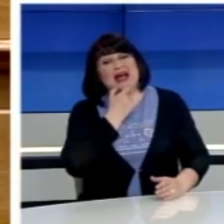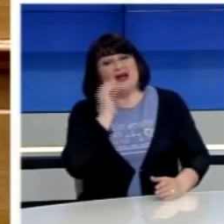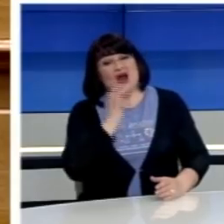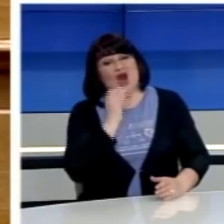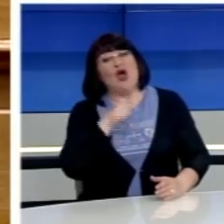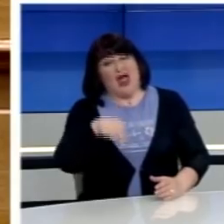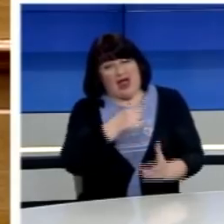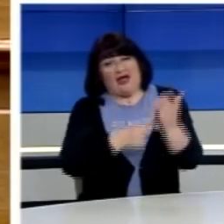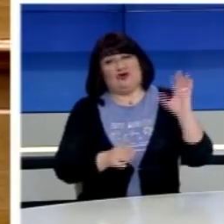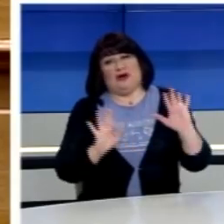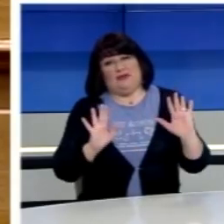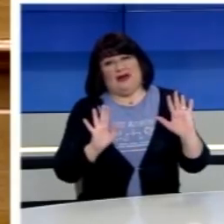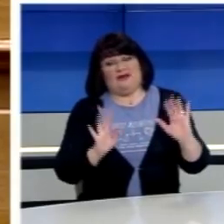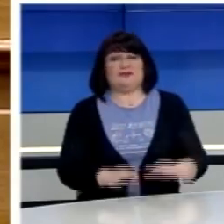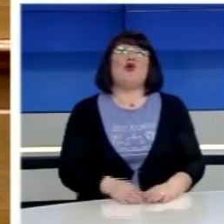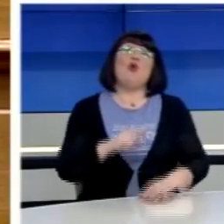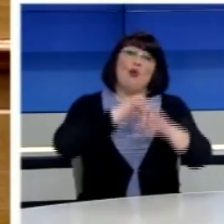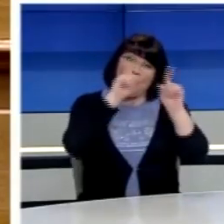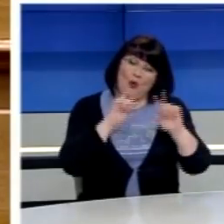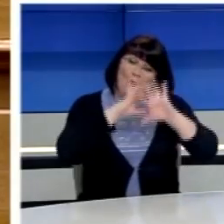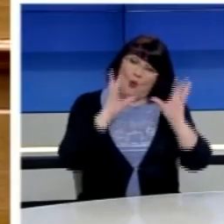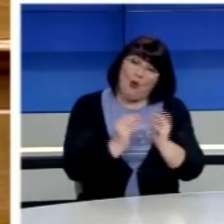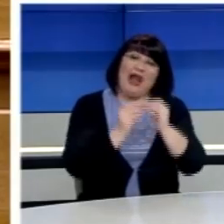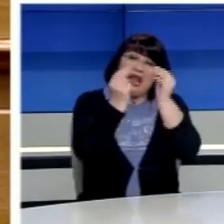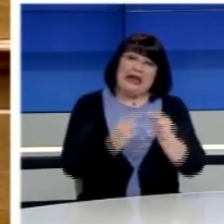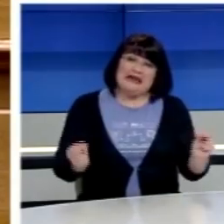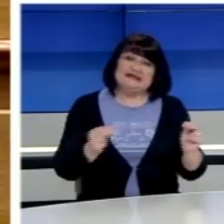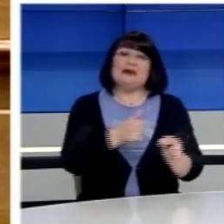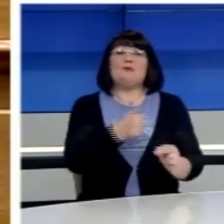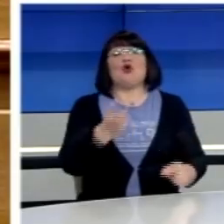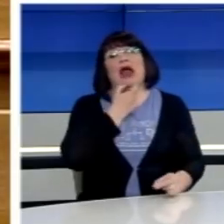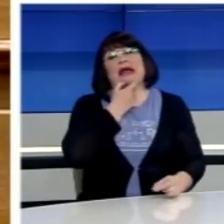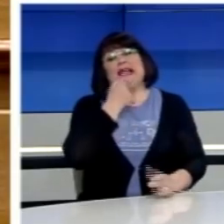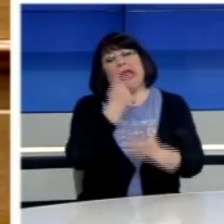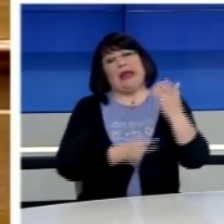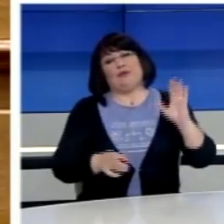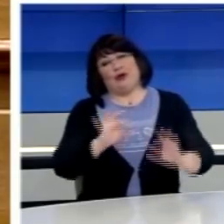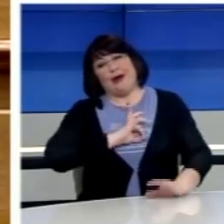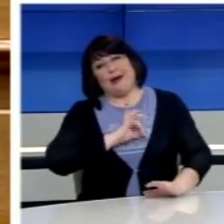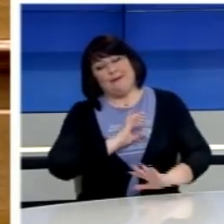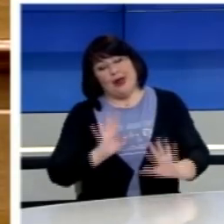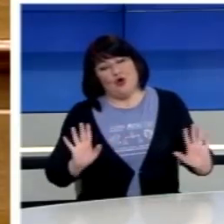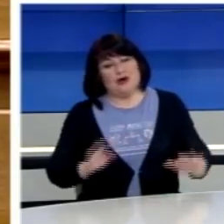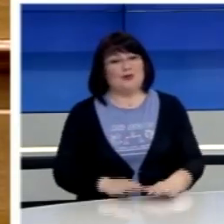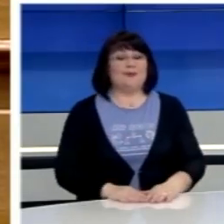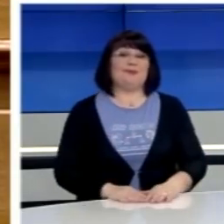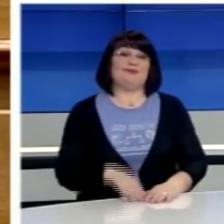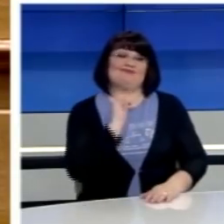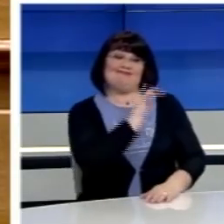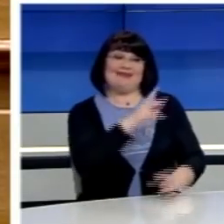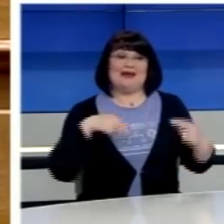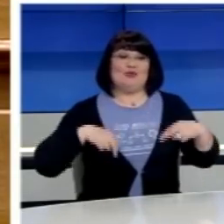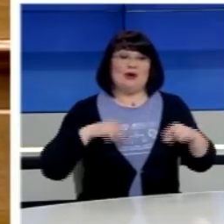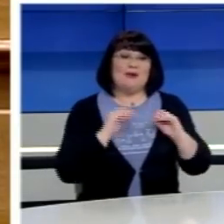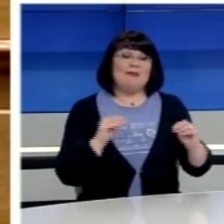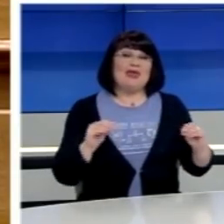είναι που μας λείπει τώρα. Και όλα τα άλλα τα έχουμε λυμένα. Άλλες είναι οι προτεραιότητες, κυρία Υπουργέ,